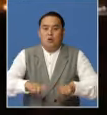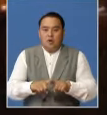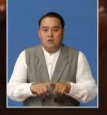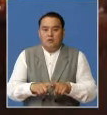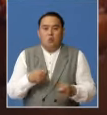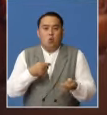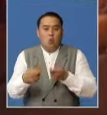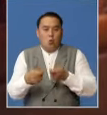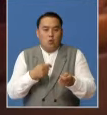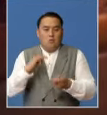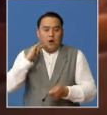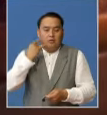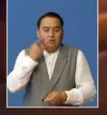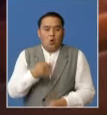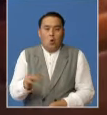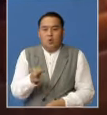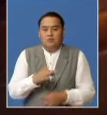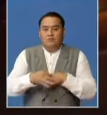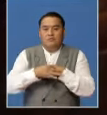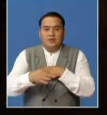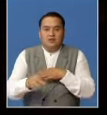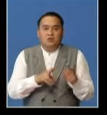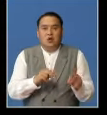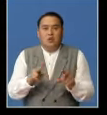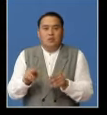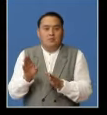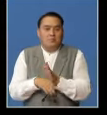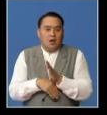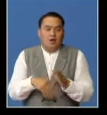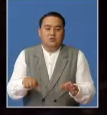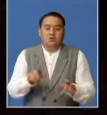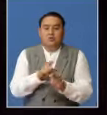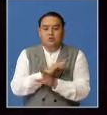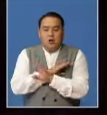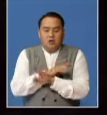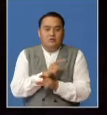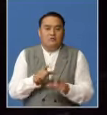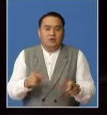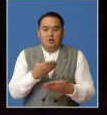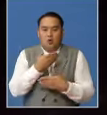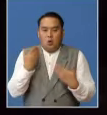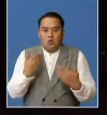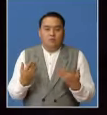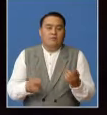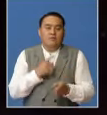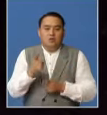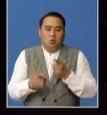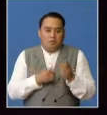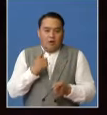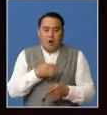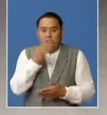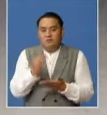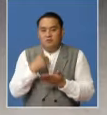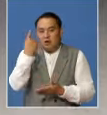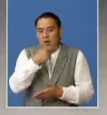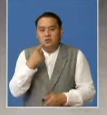и руководство Павлодарского областного филиала. К счастью, обошлось без пострадавших. Движение автотранспорта восстановлено. Ответственные